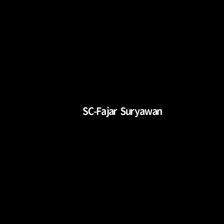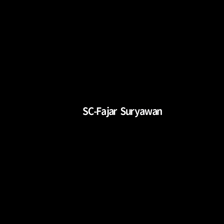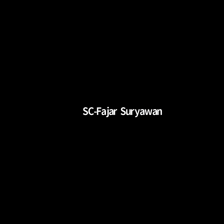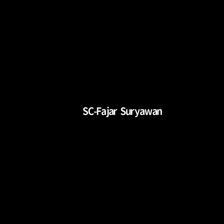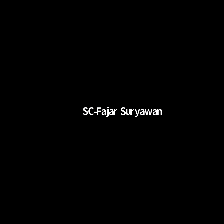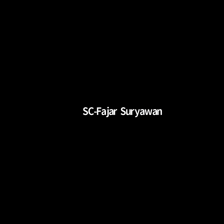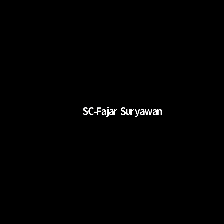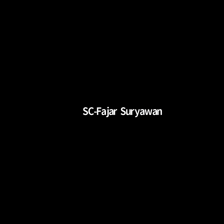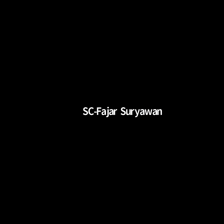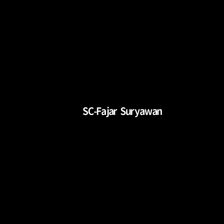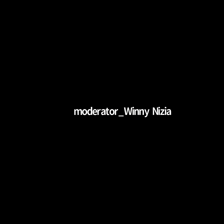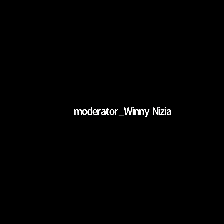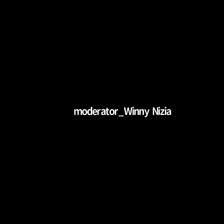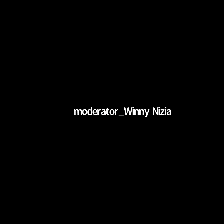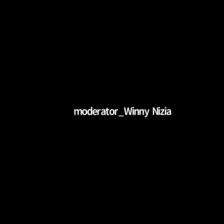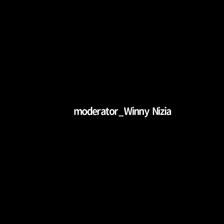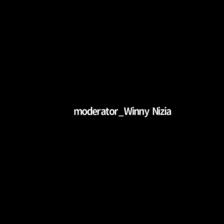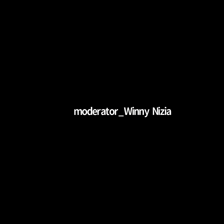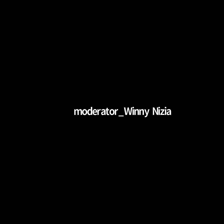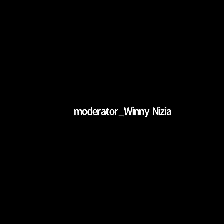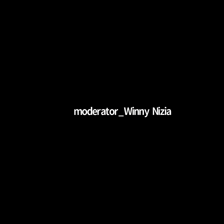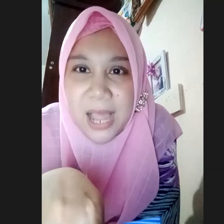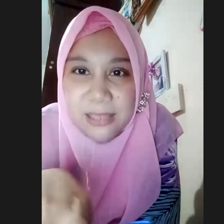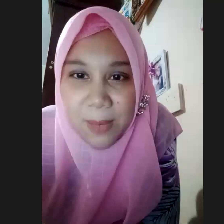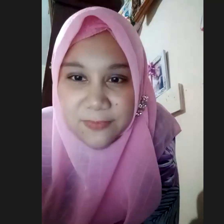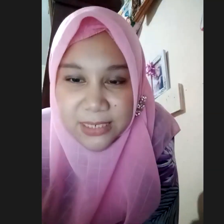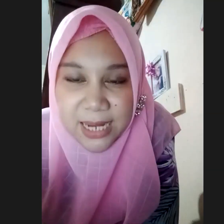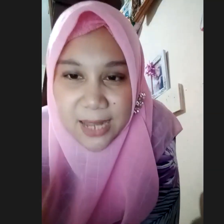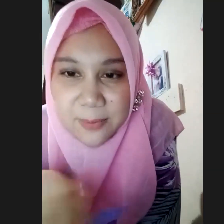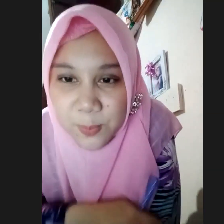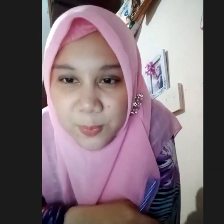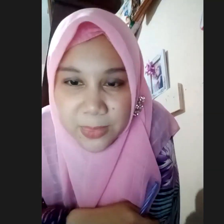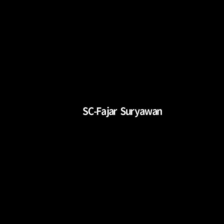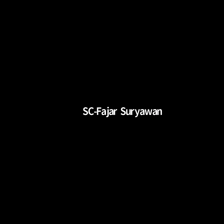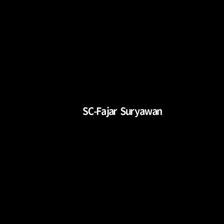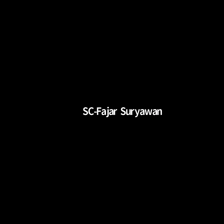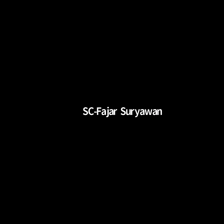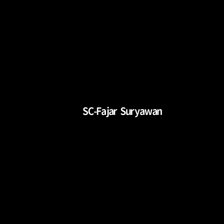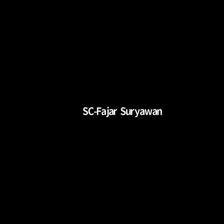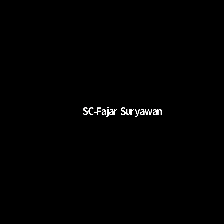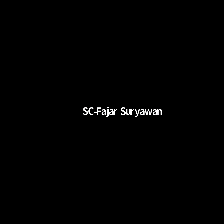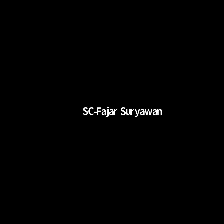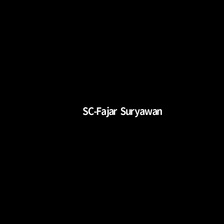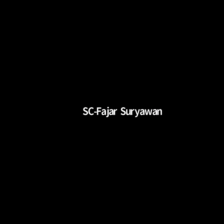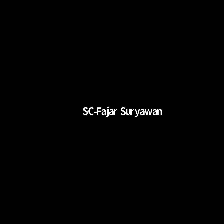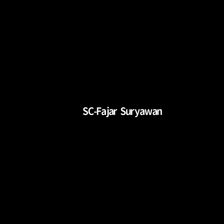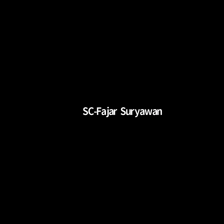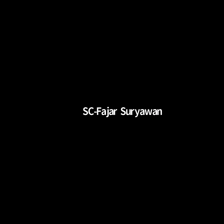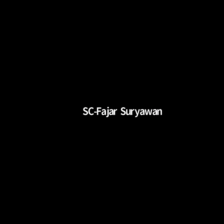Rejeki Putri Lestari. Oh iya, boleh dibukain tolong Mas Fajar. Silakan Ibu